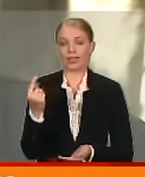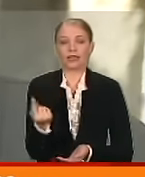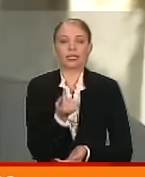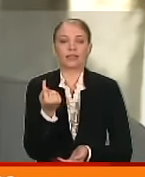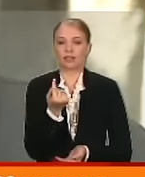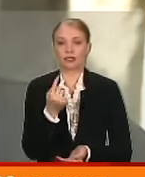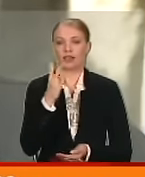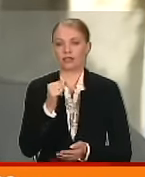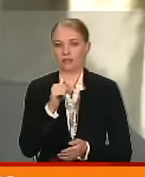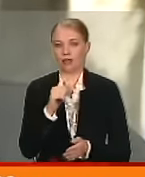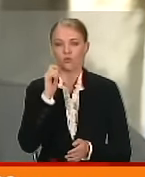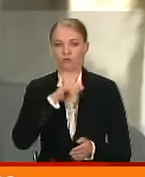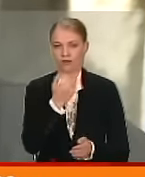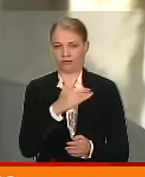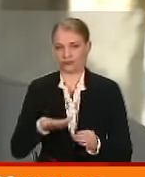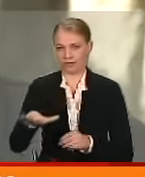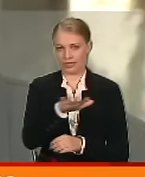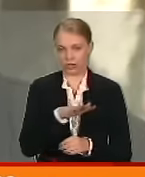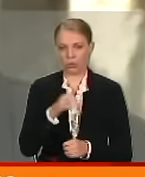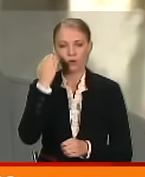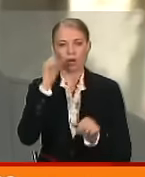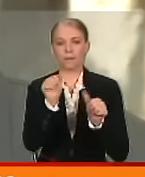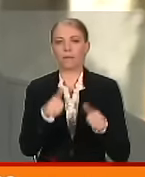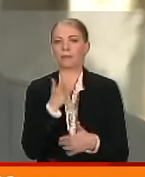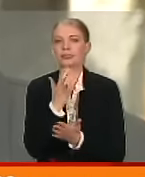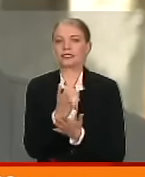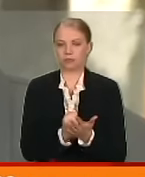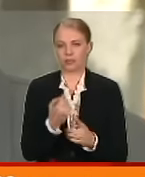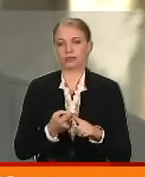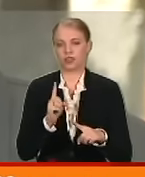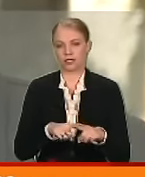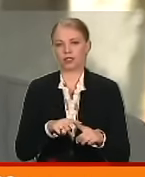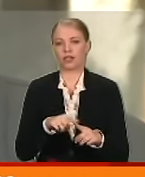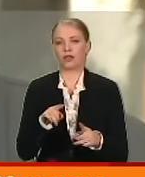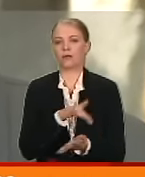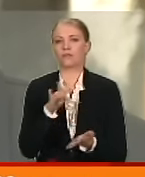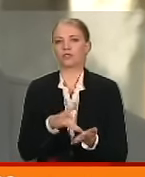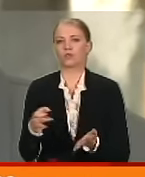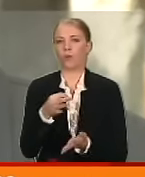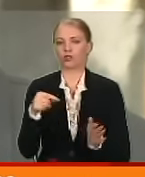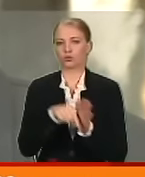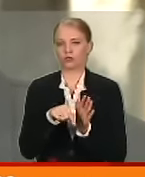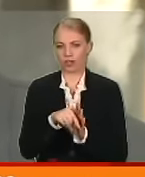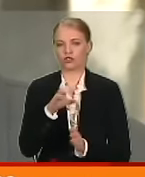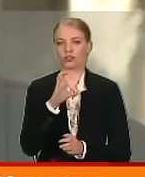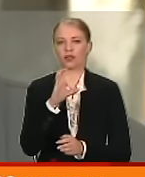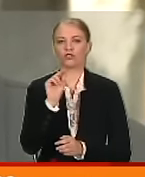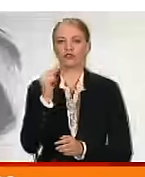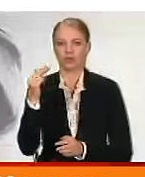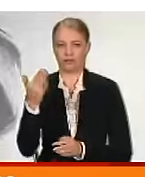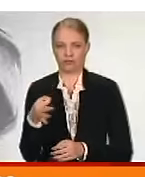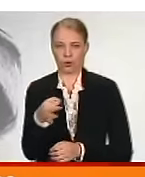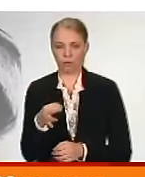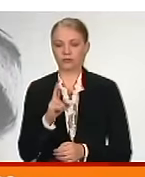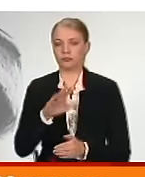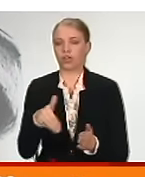Єдине на підконтрольній Україні території пам'ятник, який зберігся, це в місті обласного значення Новгород-Сіверський Чернігівської області.